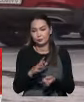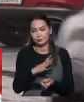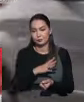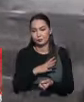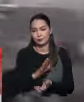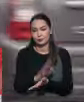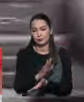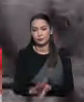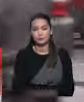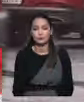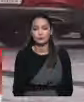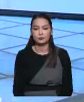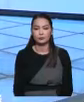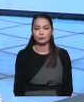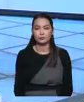Шанғозин, Астана Таймс.